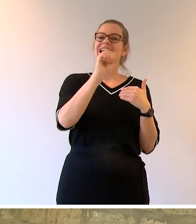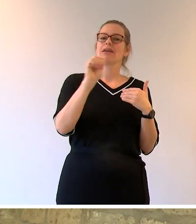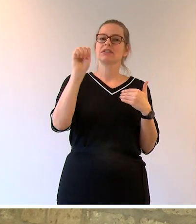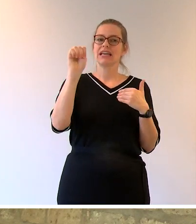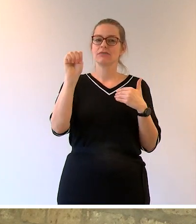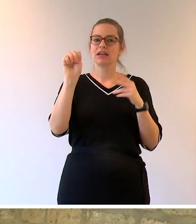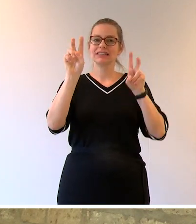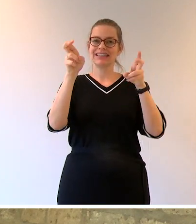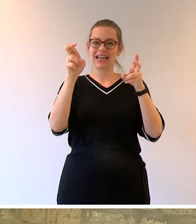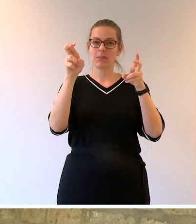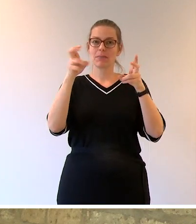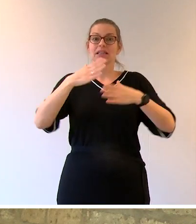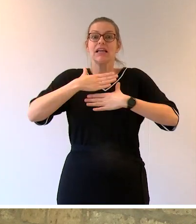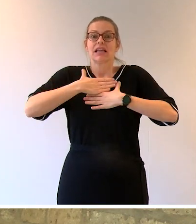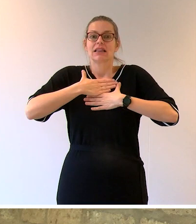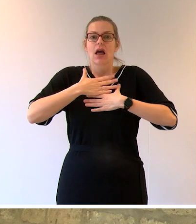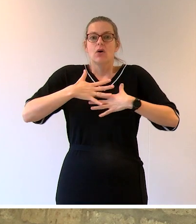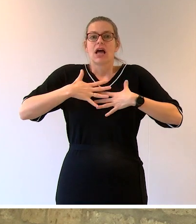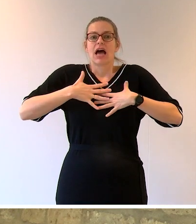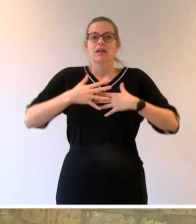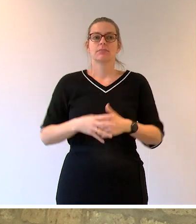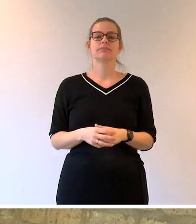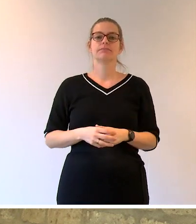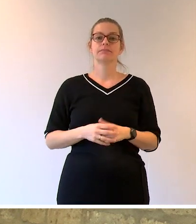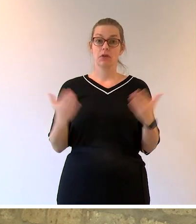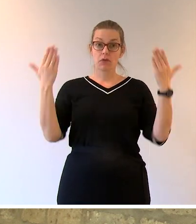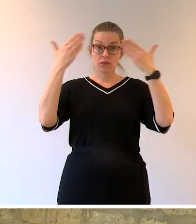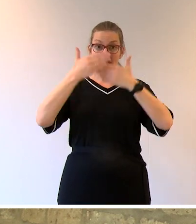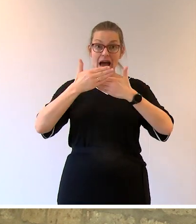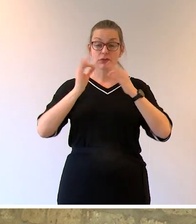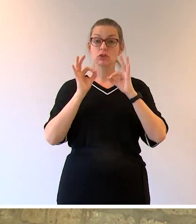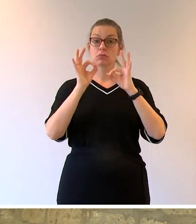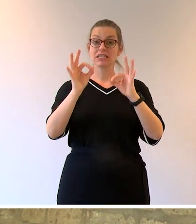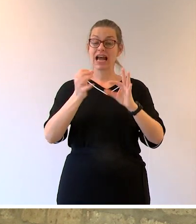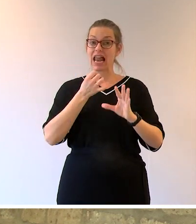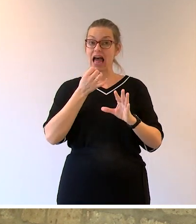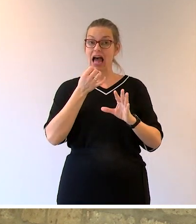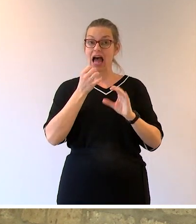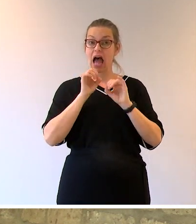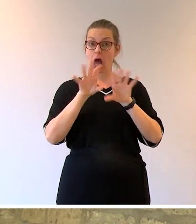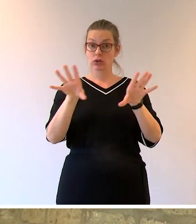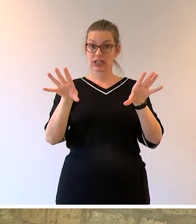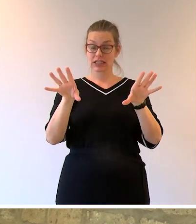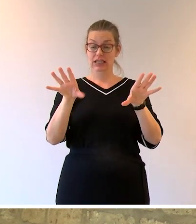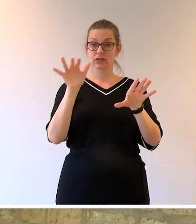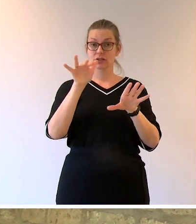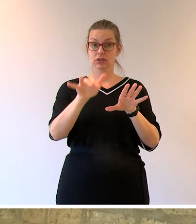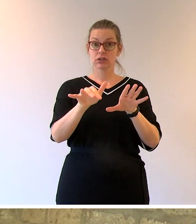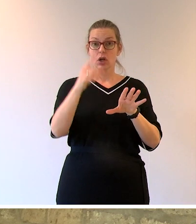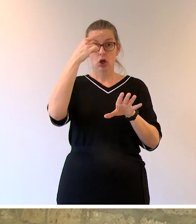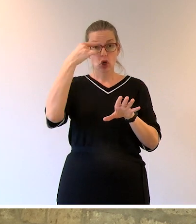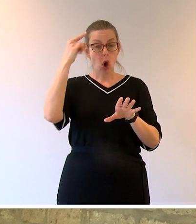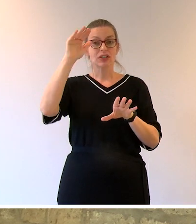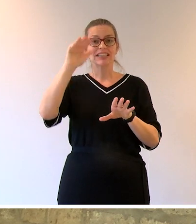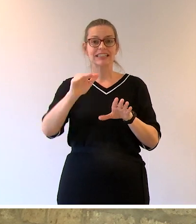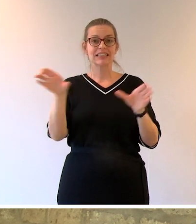thema met ingehouden adem. Voor vanavond staat er nog een speciale uitzending op de planning. Dit Koningskind